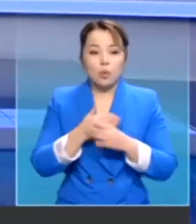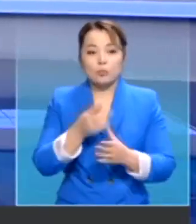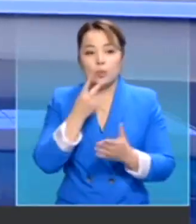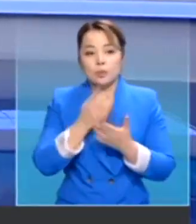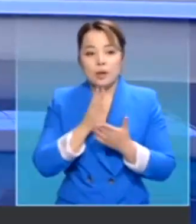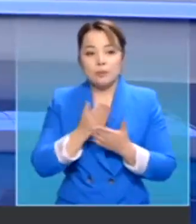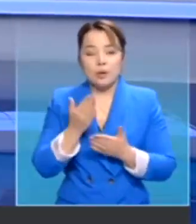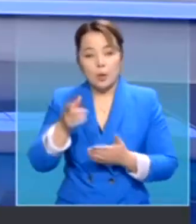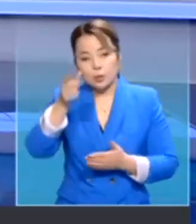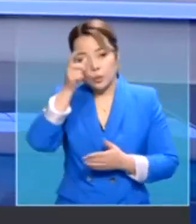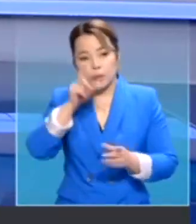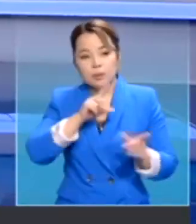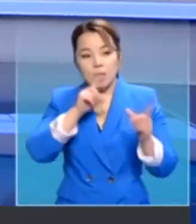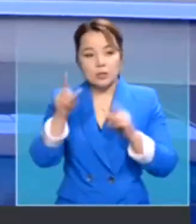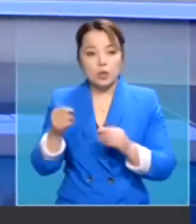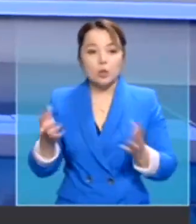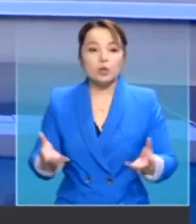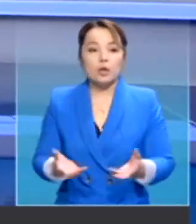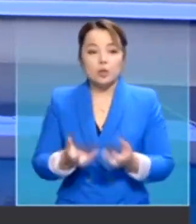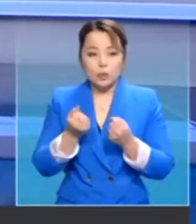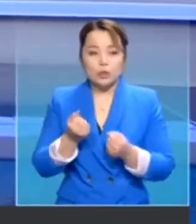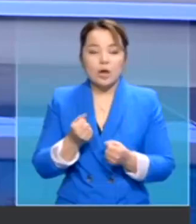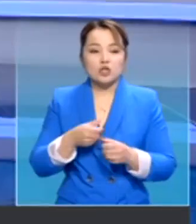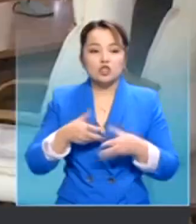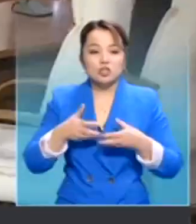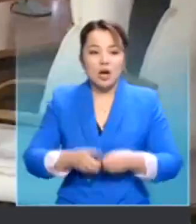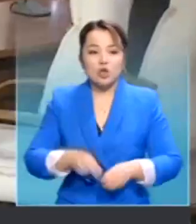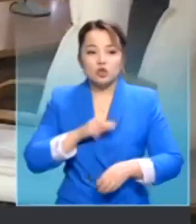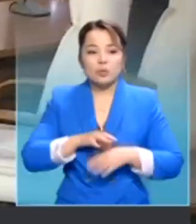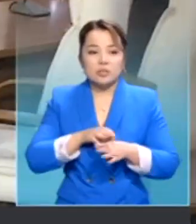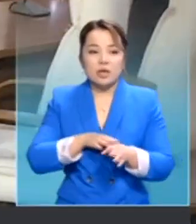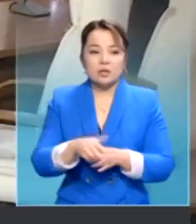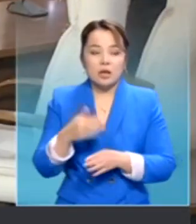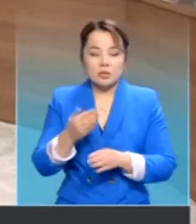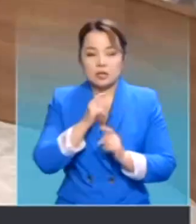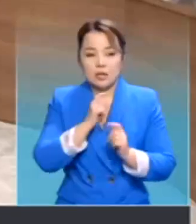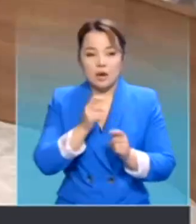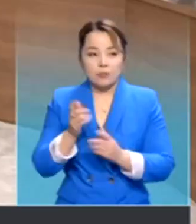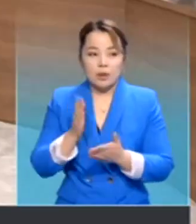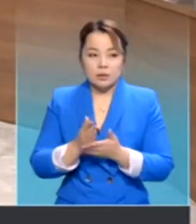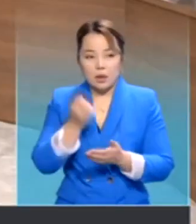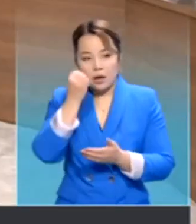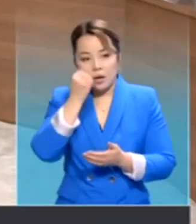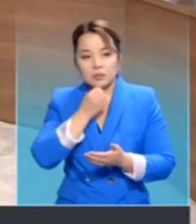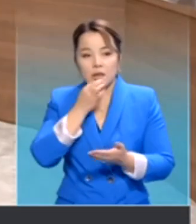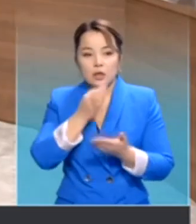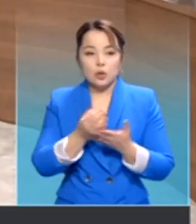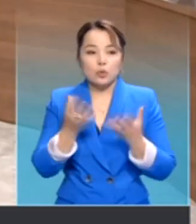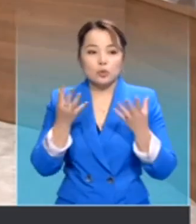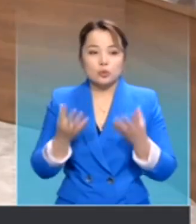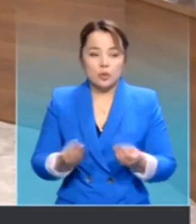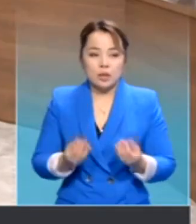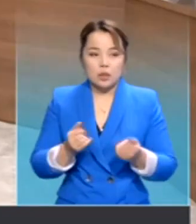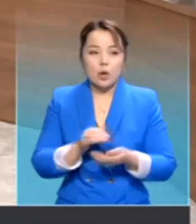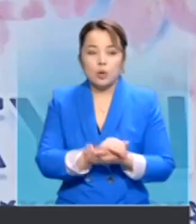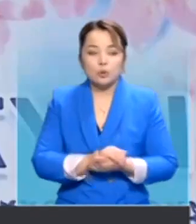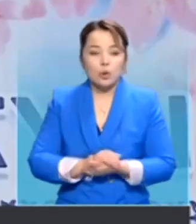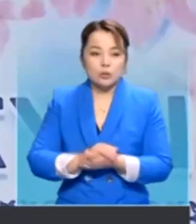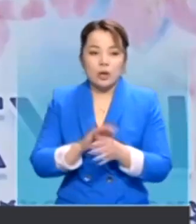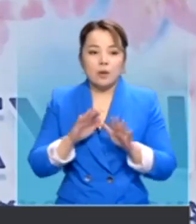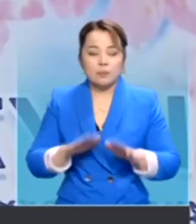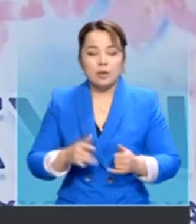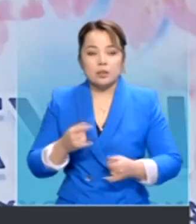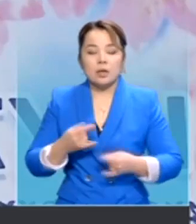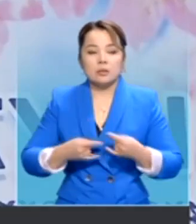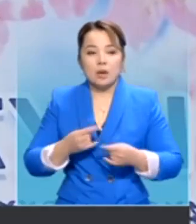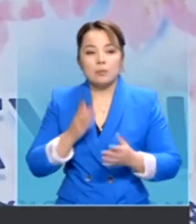үшін Түркияға аттанған құтқарушыларға және шахта жұмысшысына табысталды. Алғыс айту күніне арналған шара достық үйінде телекөпір